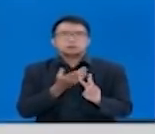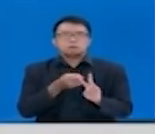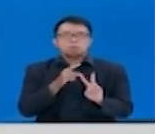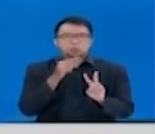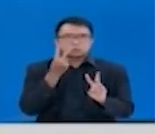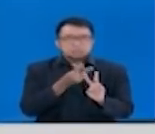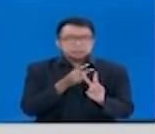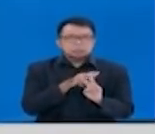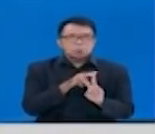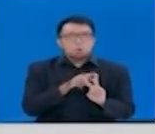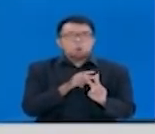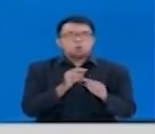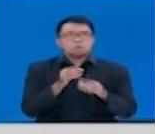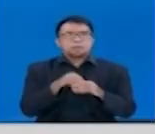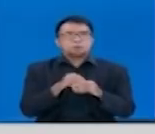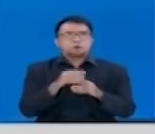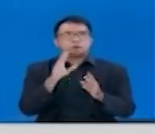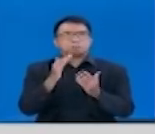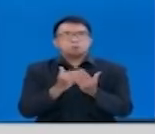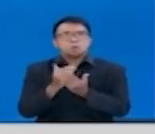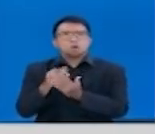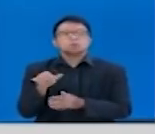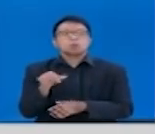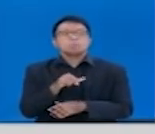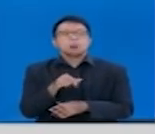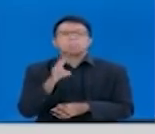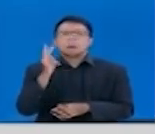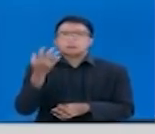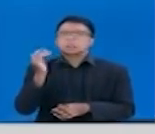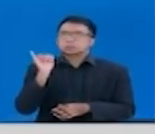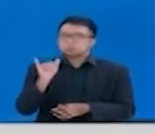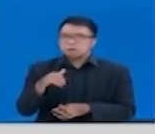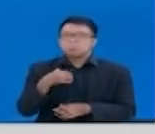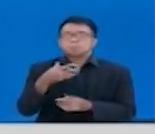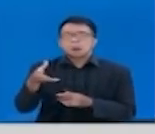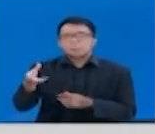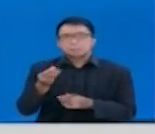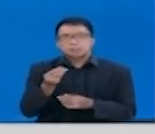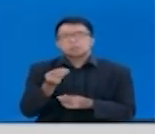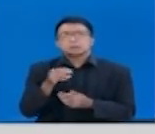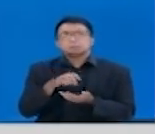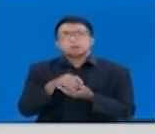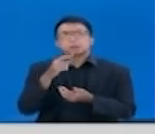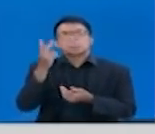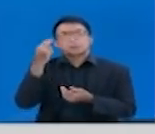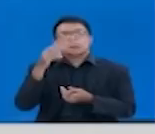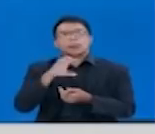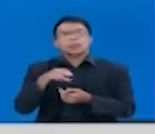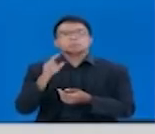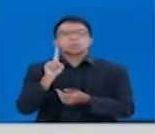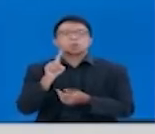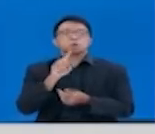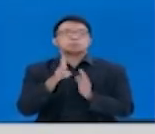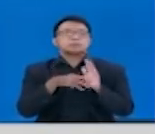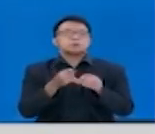berkurang. Kemarin sudah saya ambil di depan di Pemda, seminggu yang lalu. Ternyata sekarang sudah